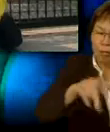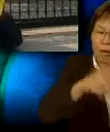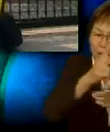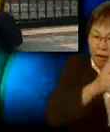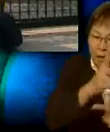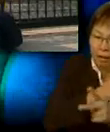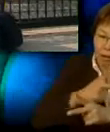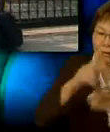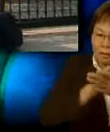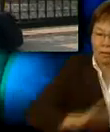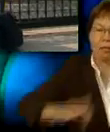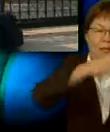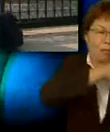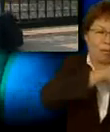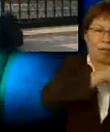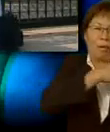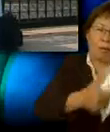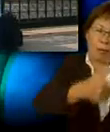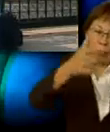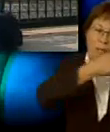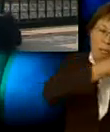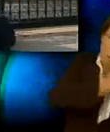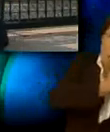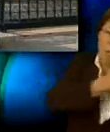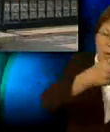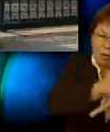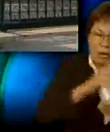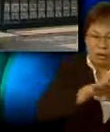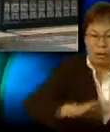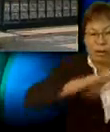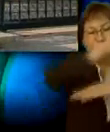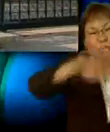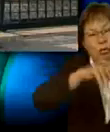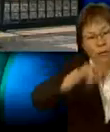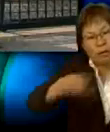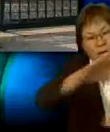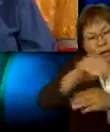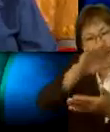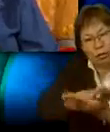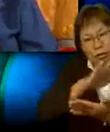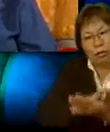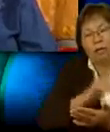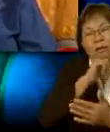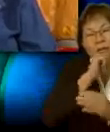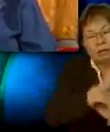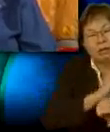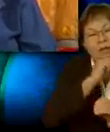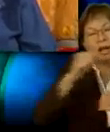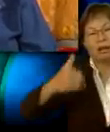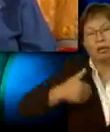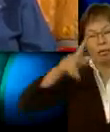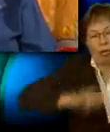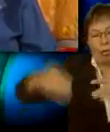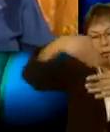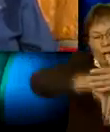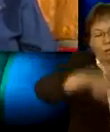memainkan peranan yang sangat besar dalam membantu mengawasi keselamatan para pelajar dan juga sekolah. Tidak ada seorang pun yang boleh masuk